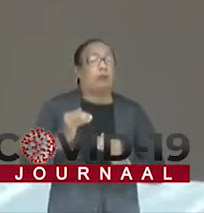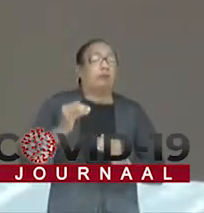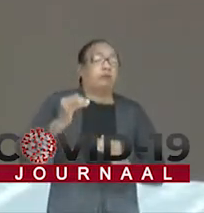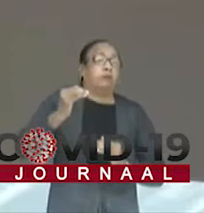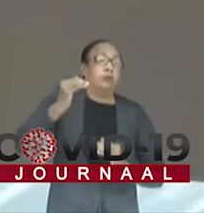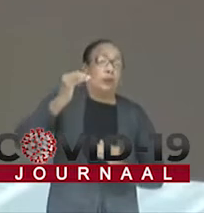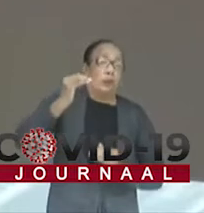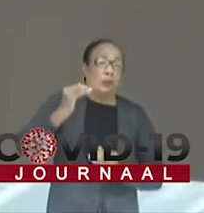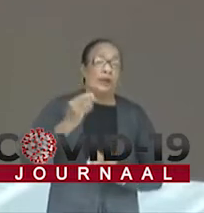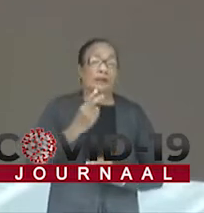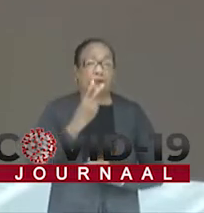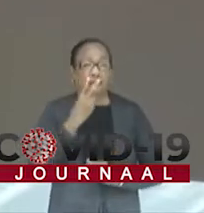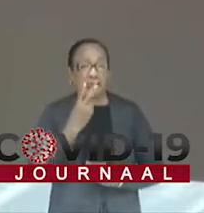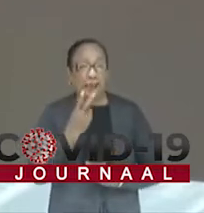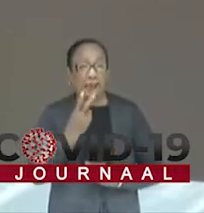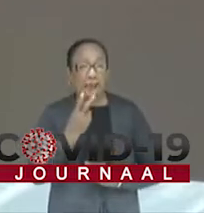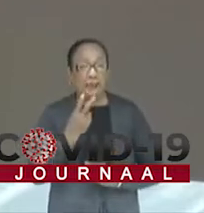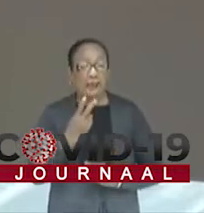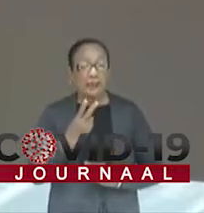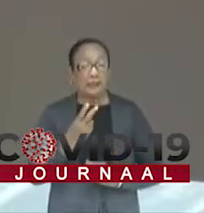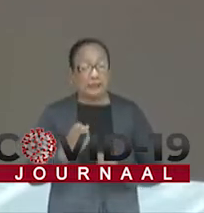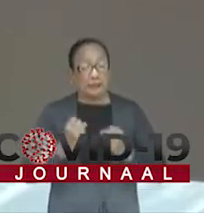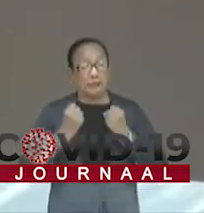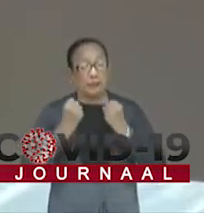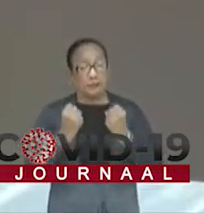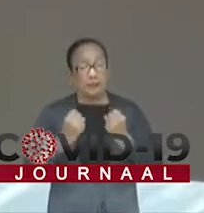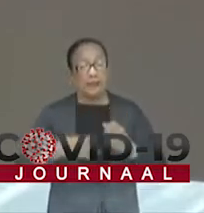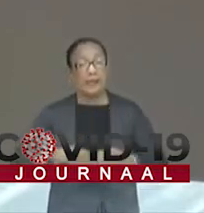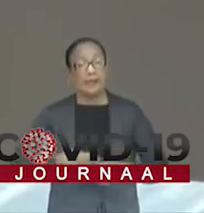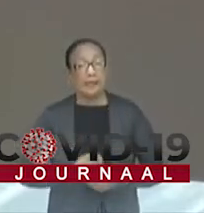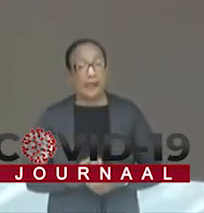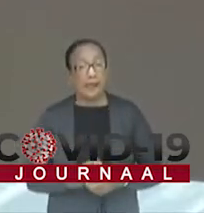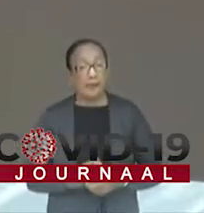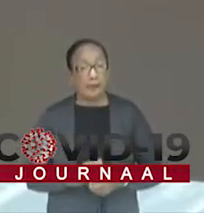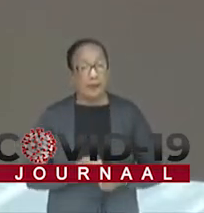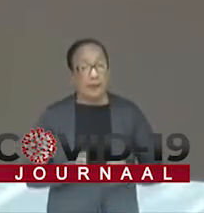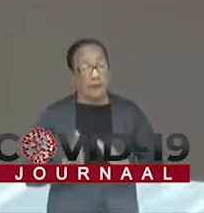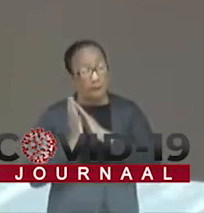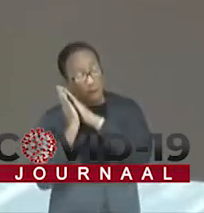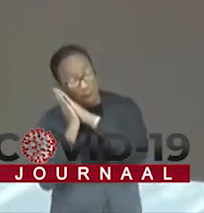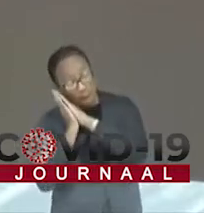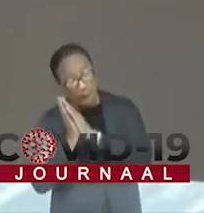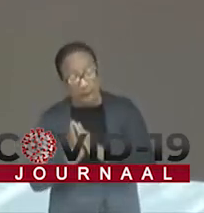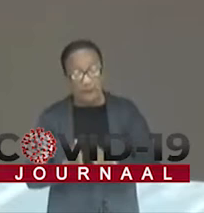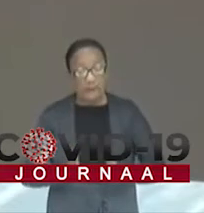de beschikbare capaciteit die we hebben. En niet alleen bij de aantal en